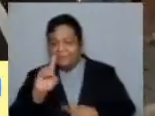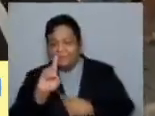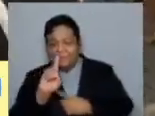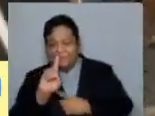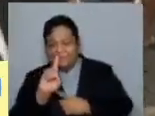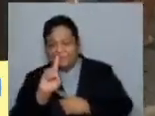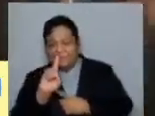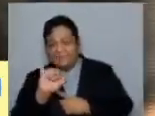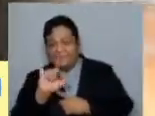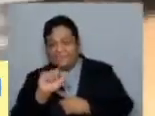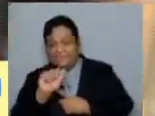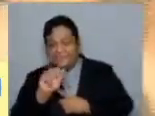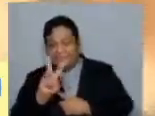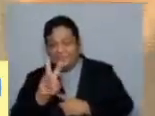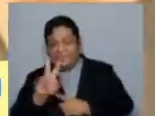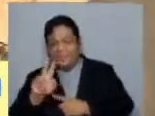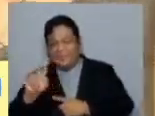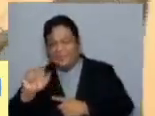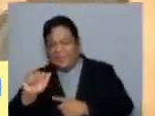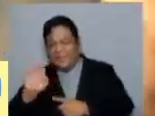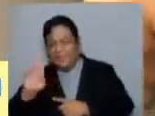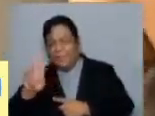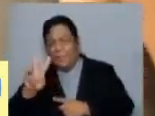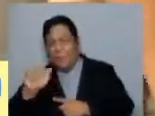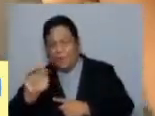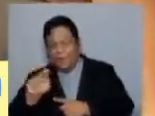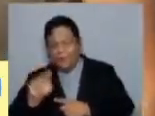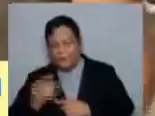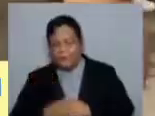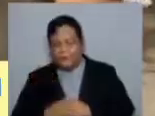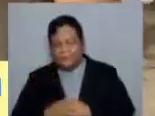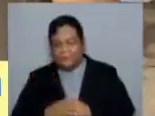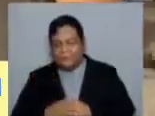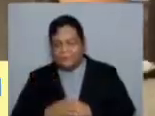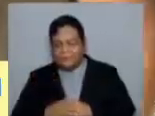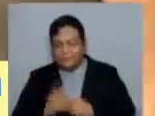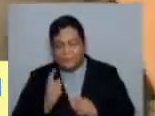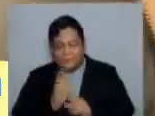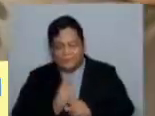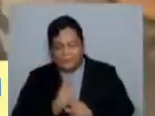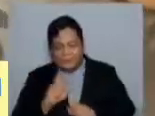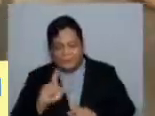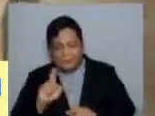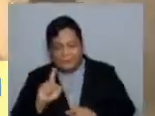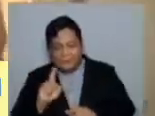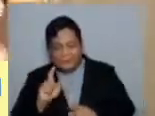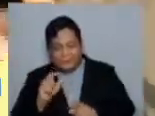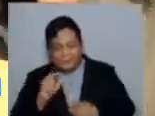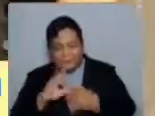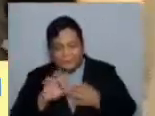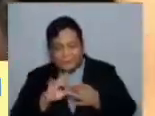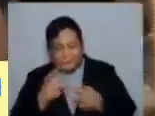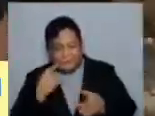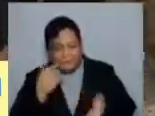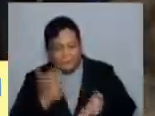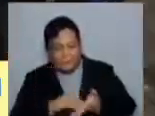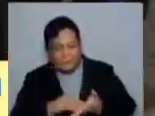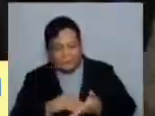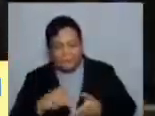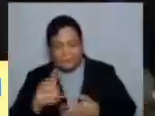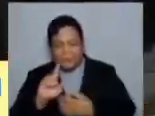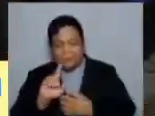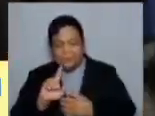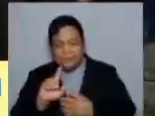buwan. Oh, ano ba talaga, kuya? Ano yung sinabi niyo po? Sa? Sa...